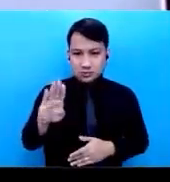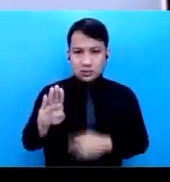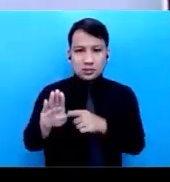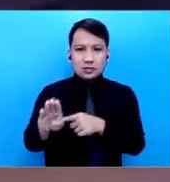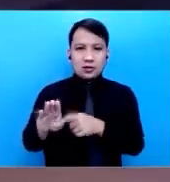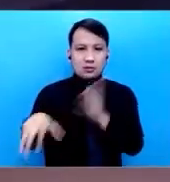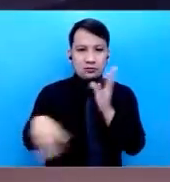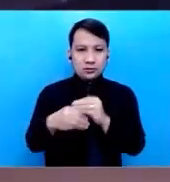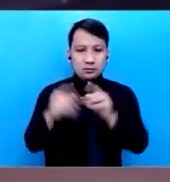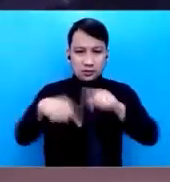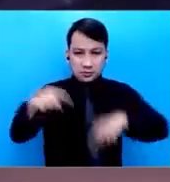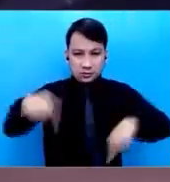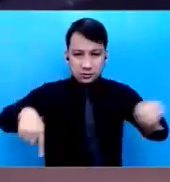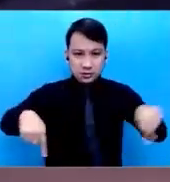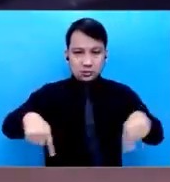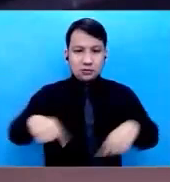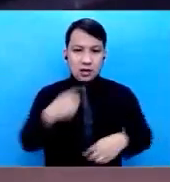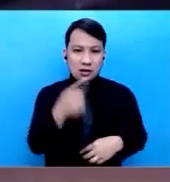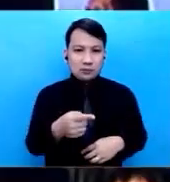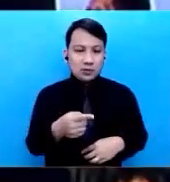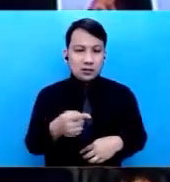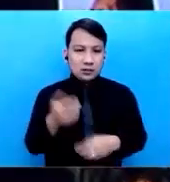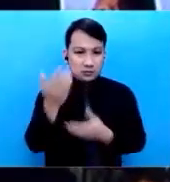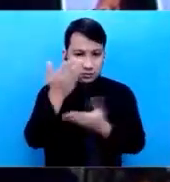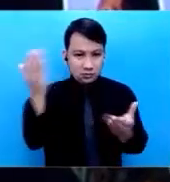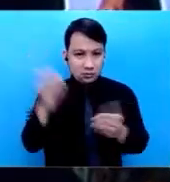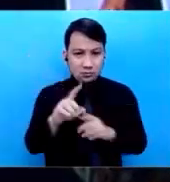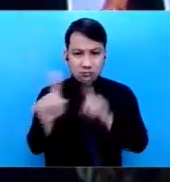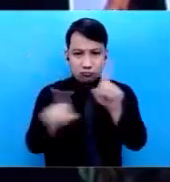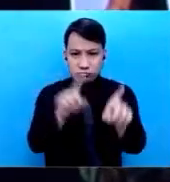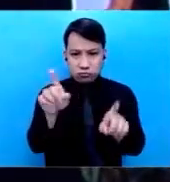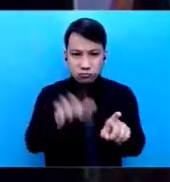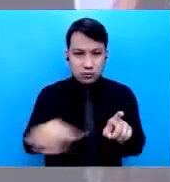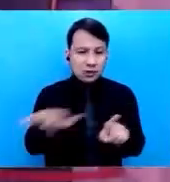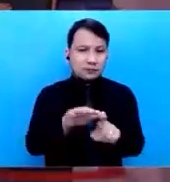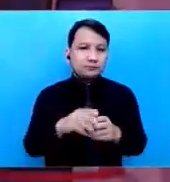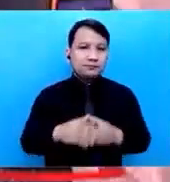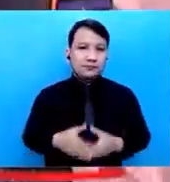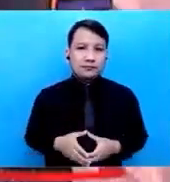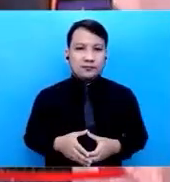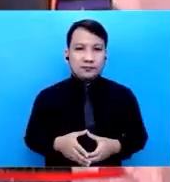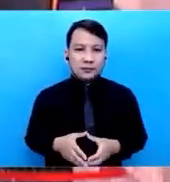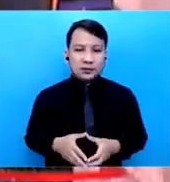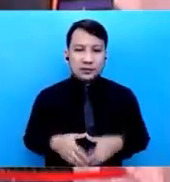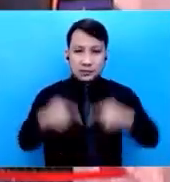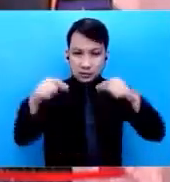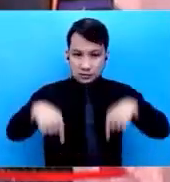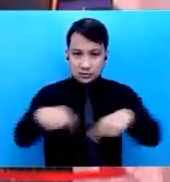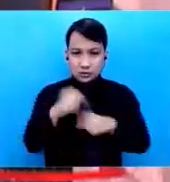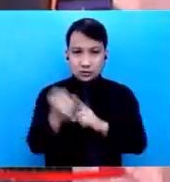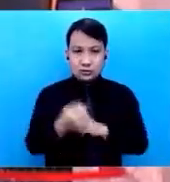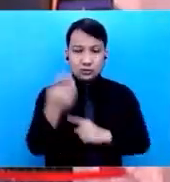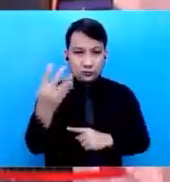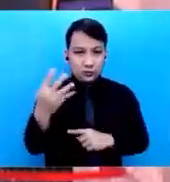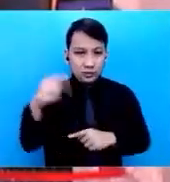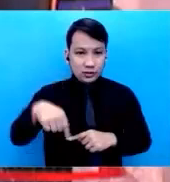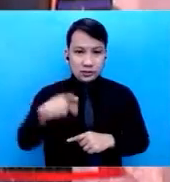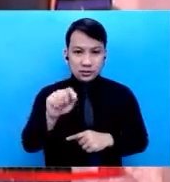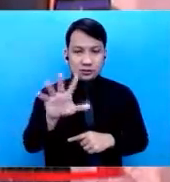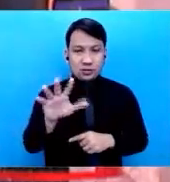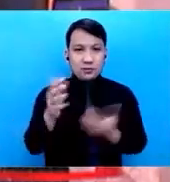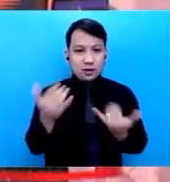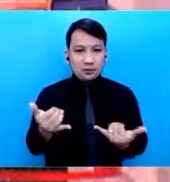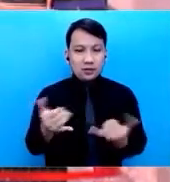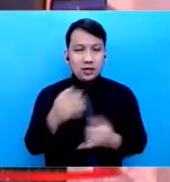sa iba't ibang panig ng bansa na magtanong sa mga kandidato. Dito sa Studio 4 ng TV5, gaganapin ang